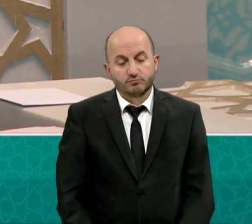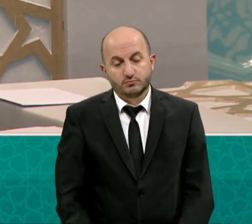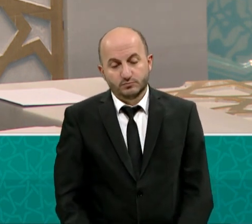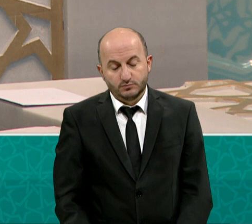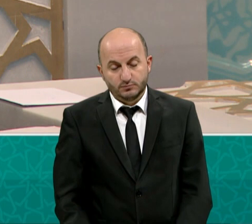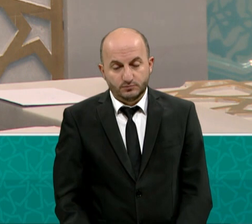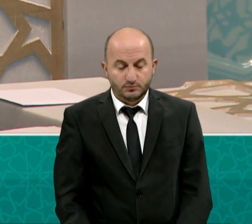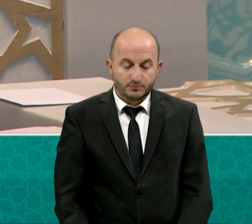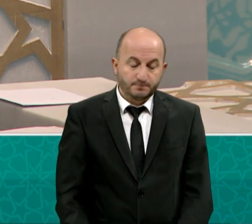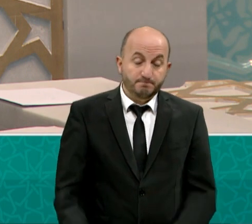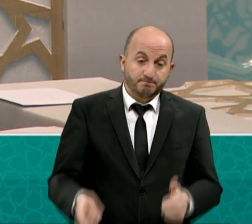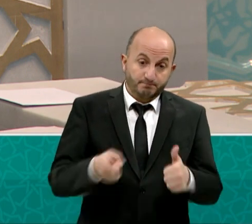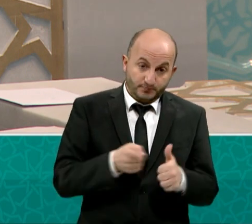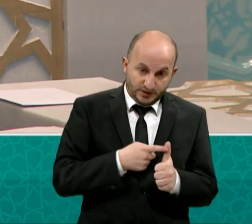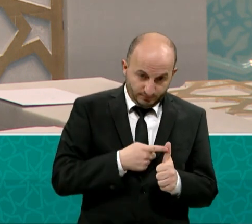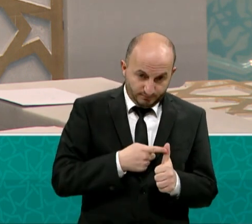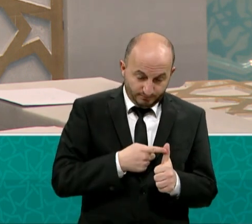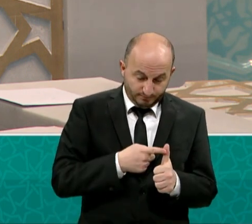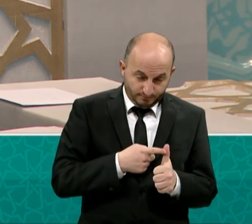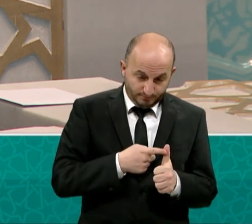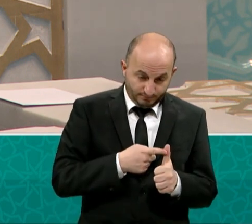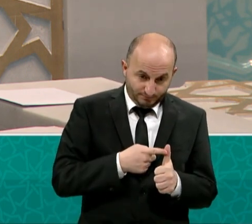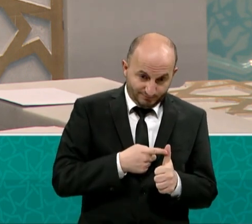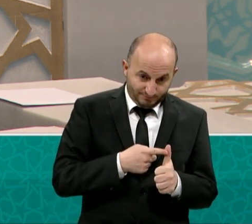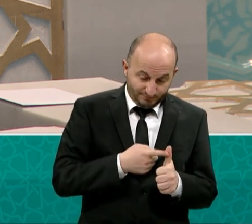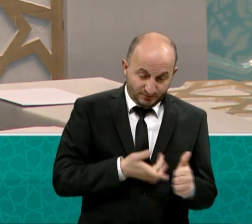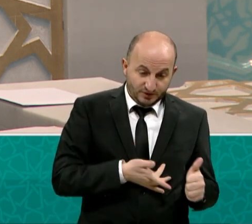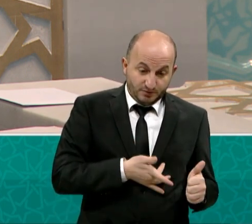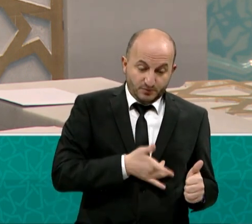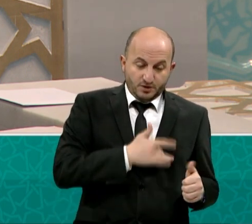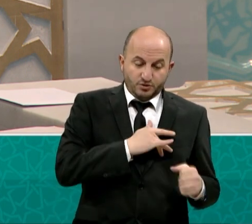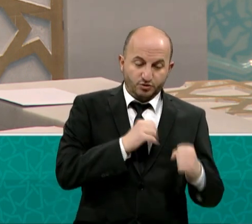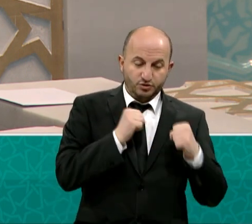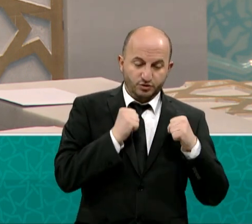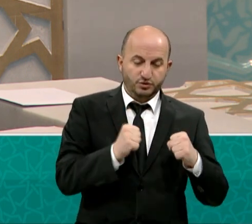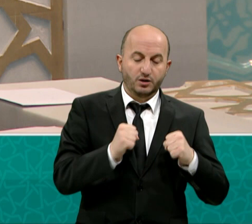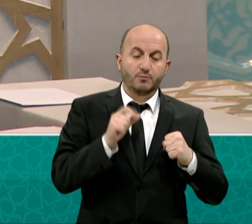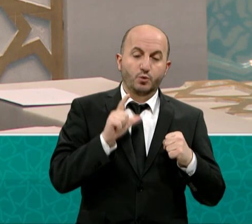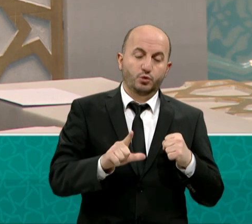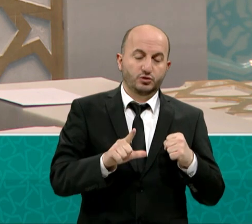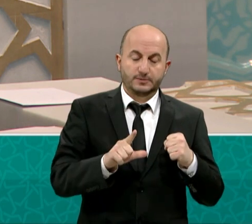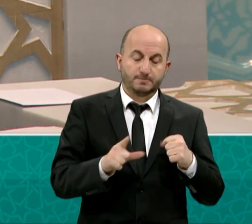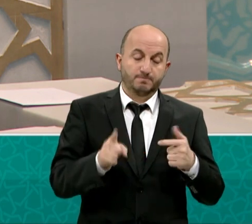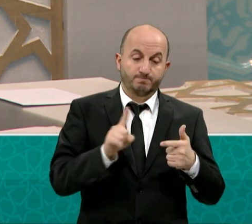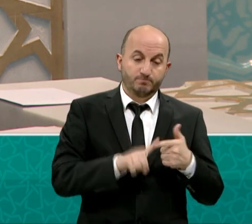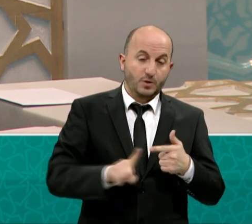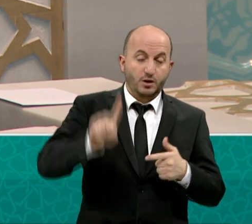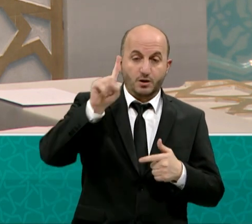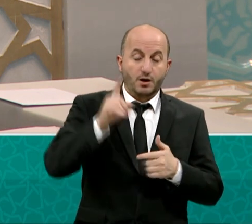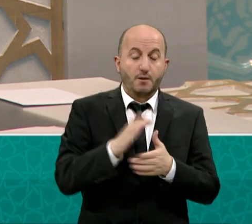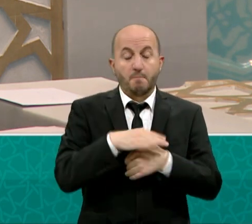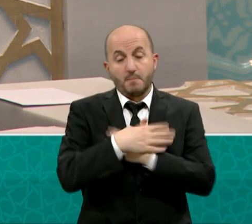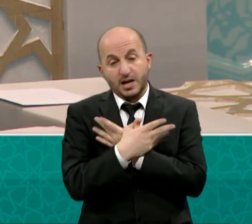melaiketi vel kitabi ven nebiyyin. Önce imanınız sağlam olacak. Allah'a, meleklere,